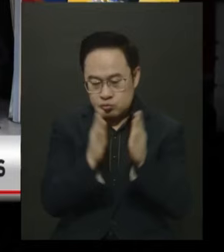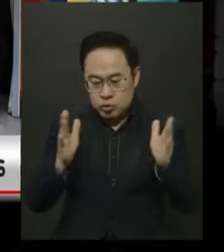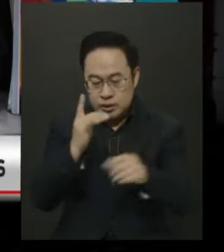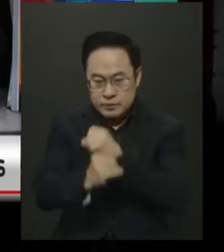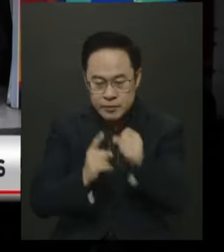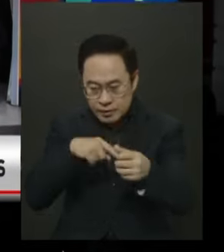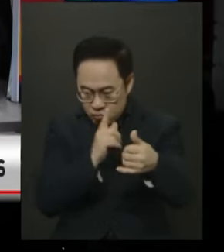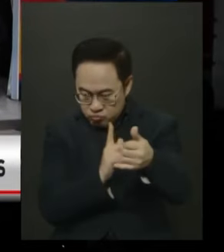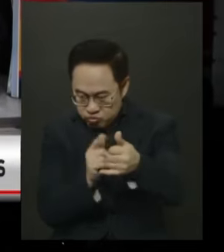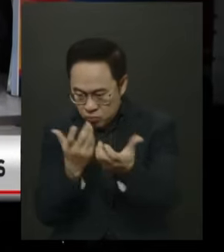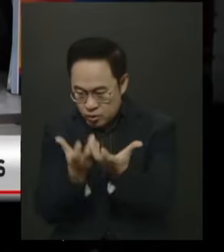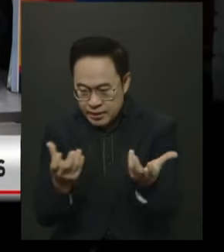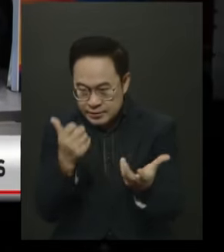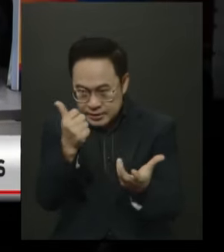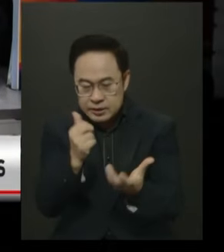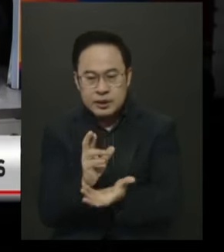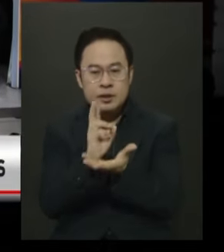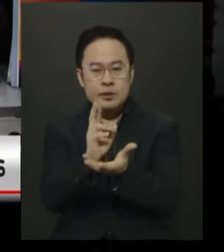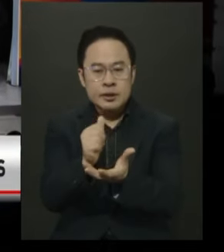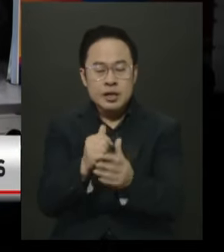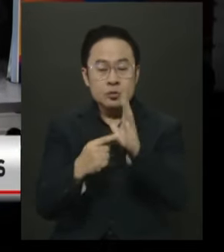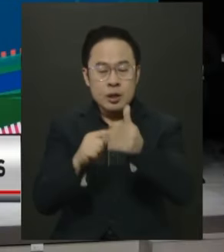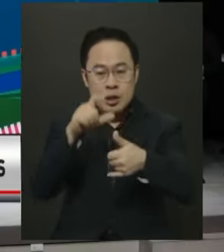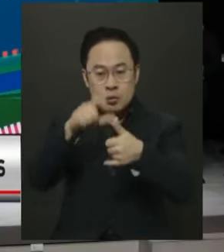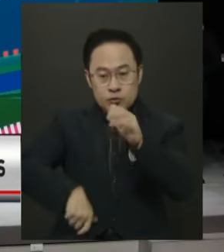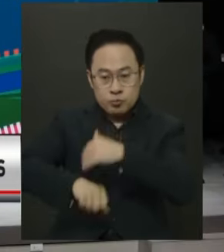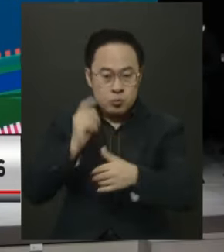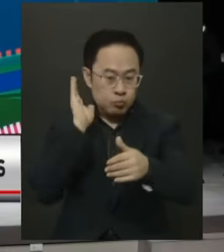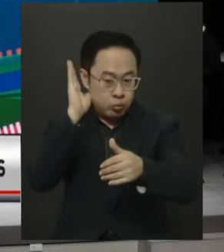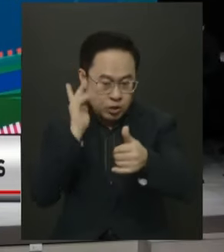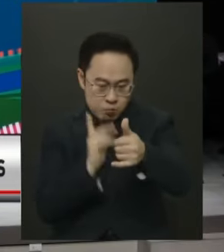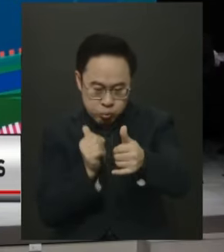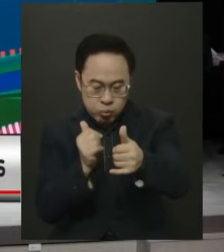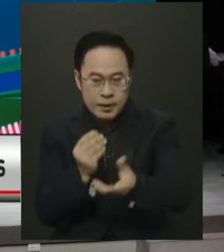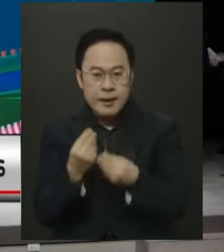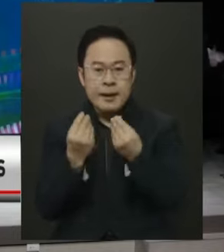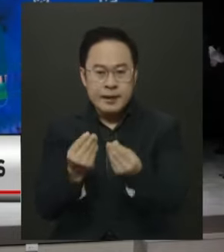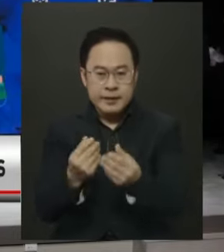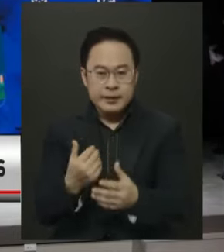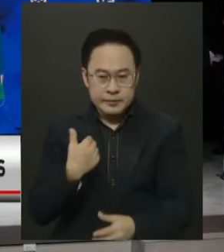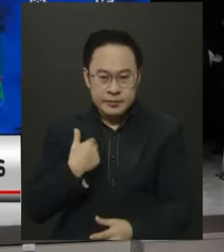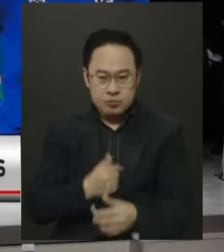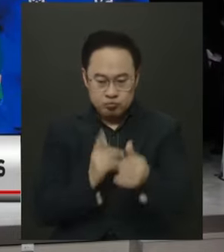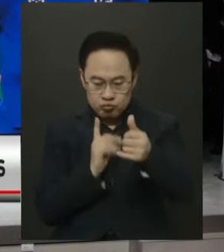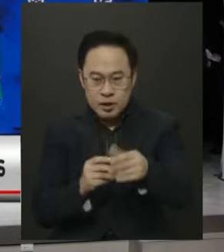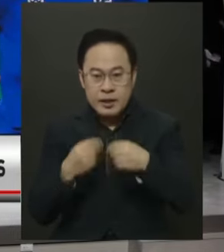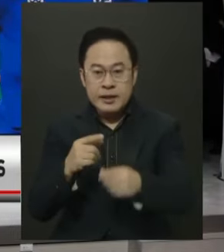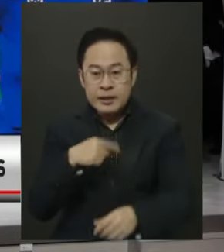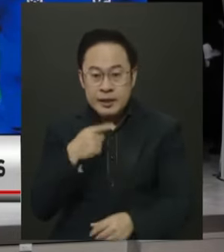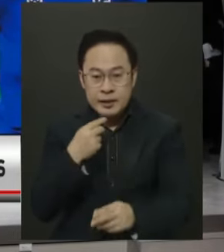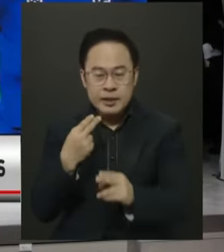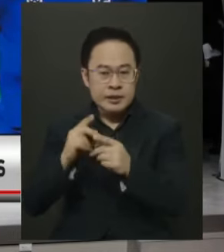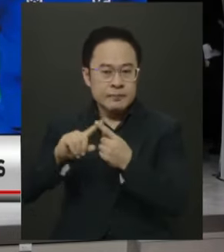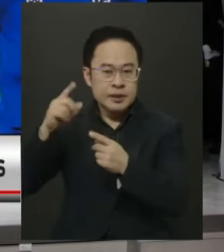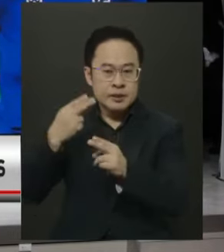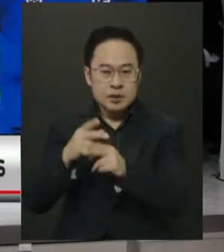ฟุบอชายยอดเยื่อมประจำปีหรอ Men's Player of the Year ครัปากวารั